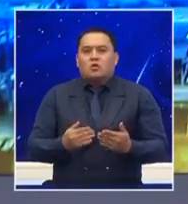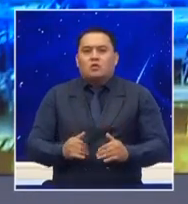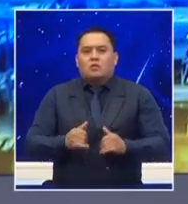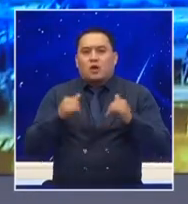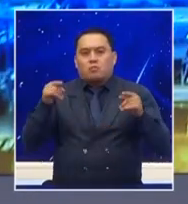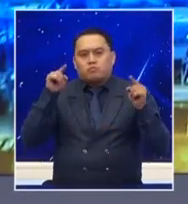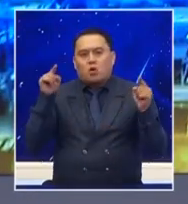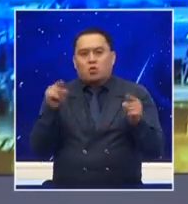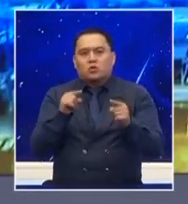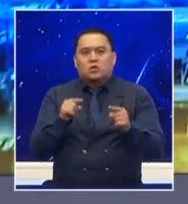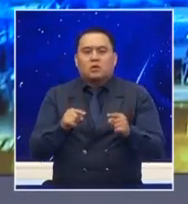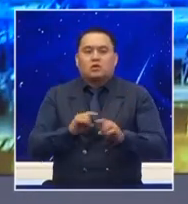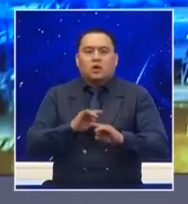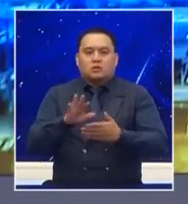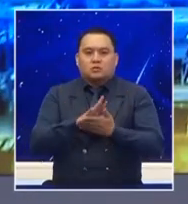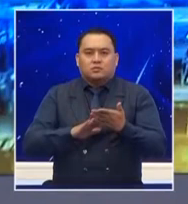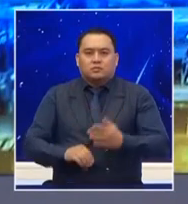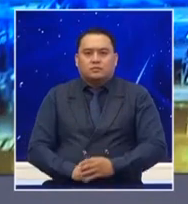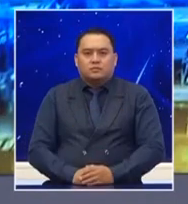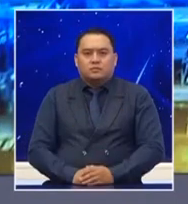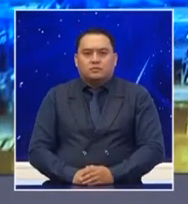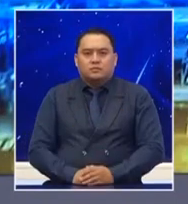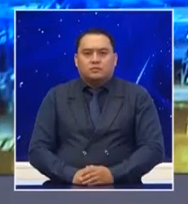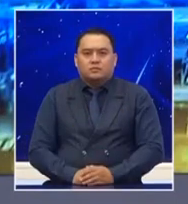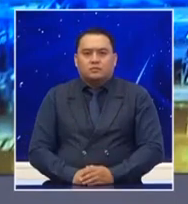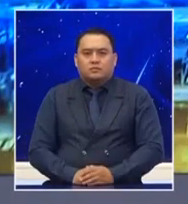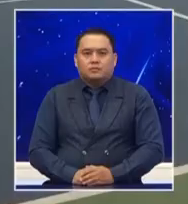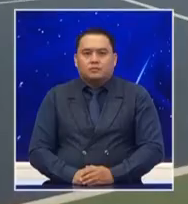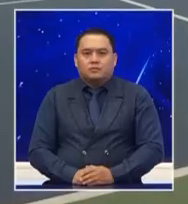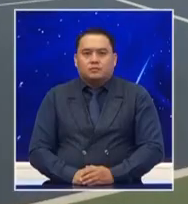новое поколение чемпионов, узнавал наш корреспондент.